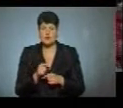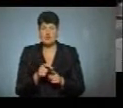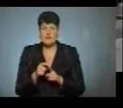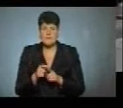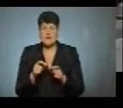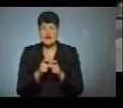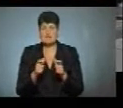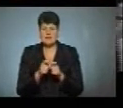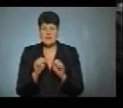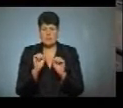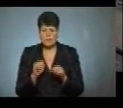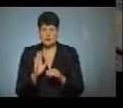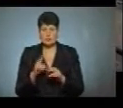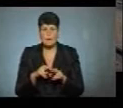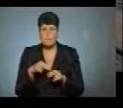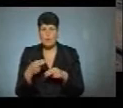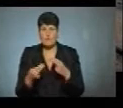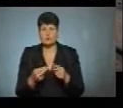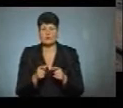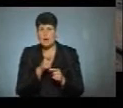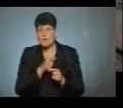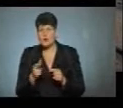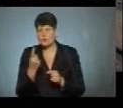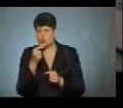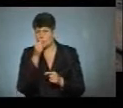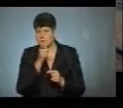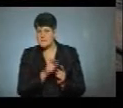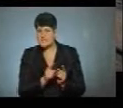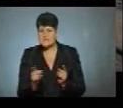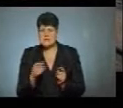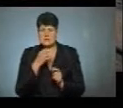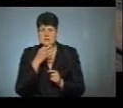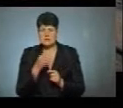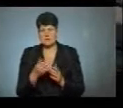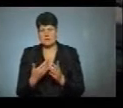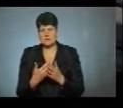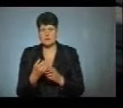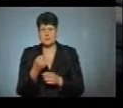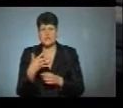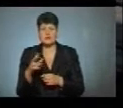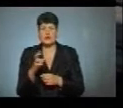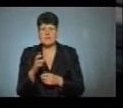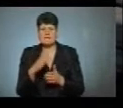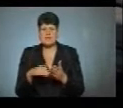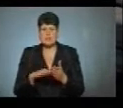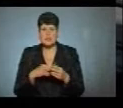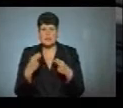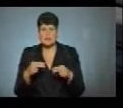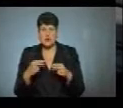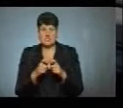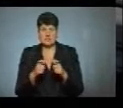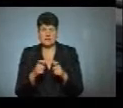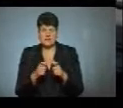скасовані поїзди можна буде повернути протягом місяця. Як розповів Ігор Петрик, 15 березня відмінили продаж квитків у